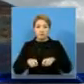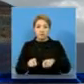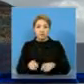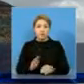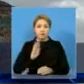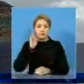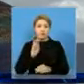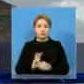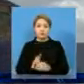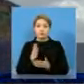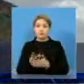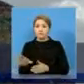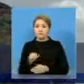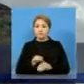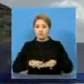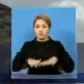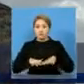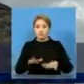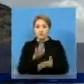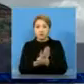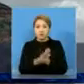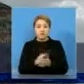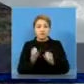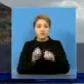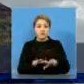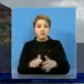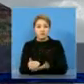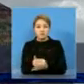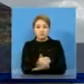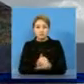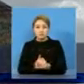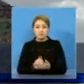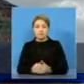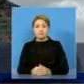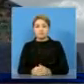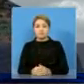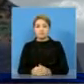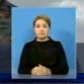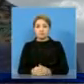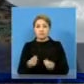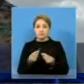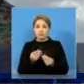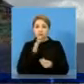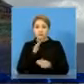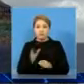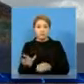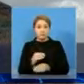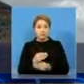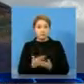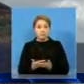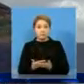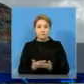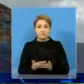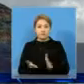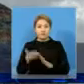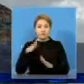Утром встанешь, весь квартал в мусоре лежит. Опять давай собирать. Вот. Платим мы вовремя все. Вот. До